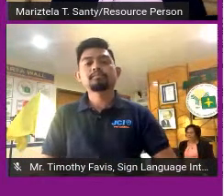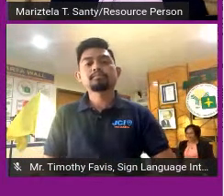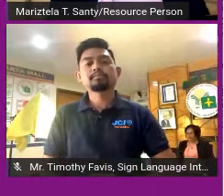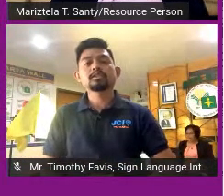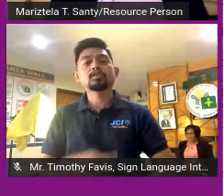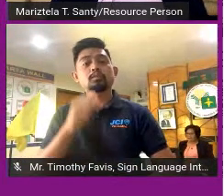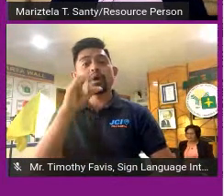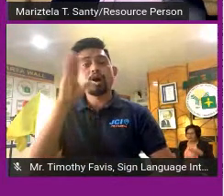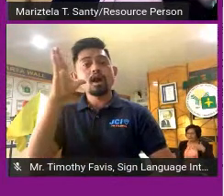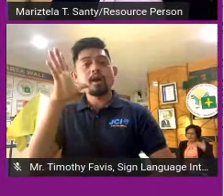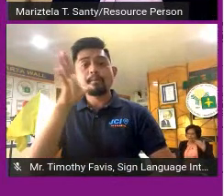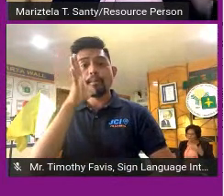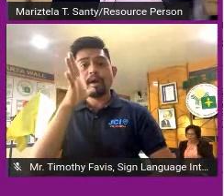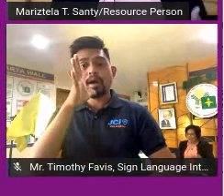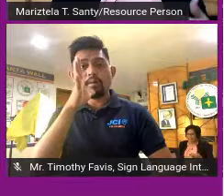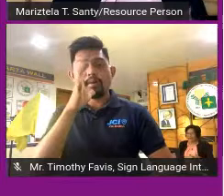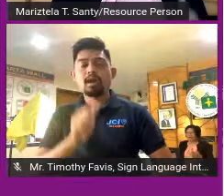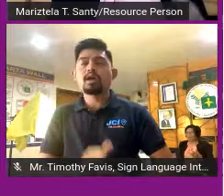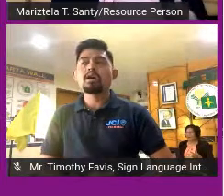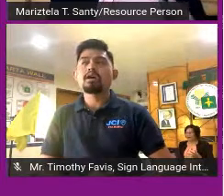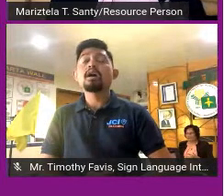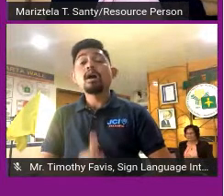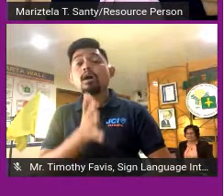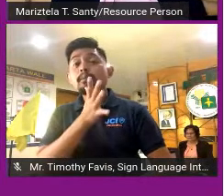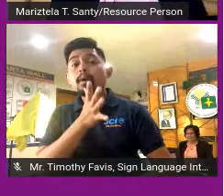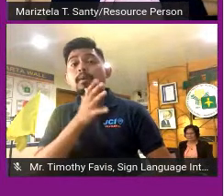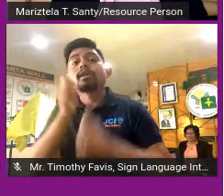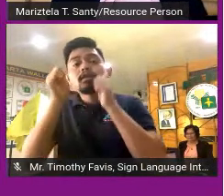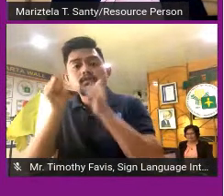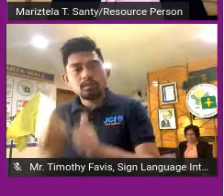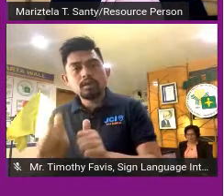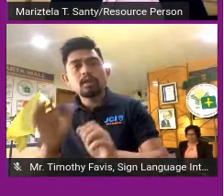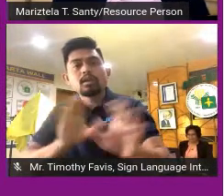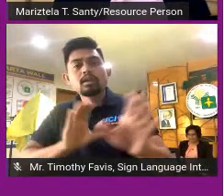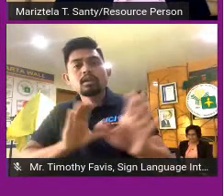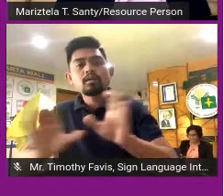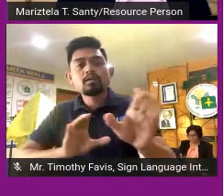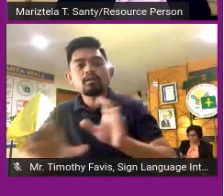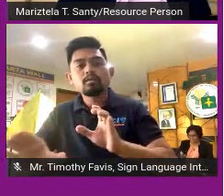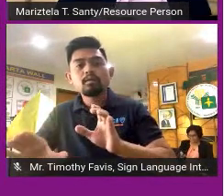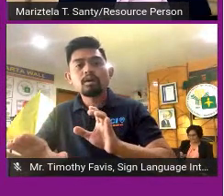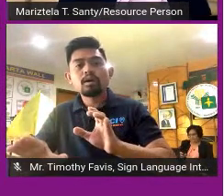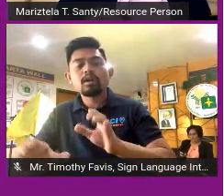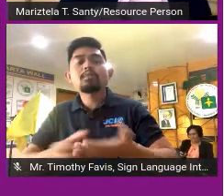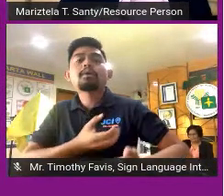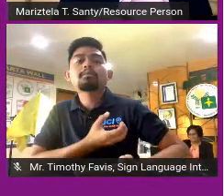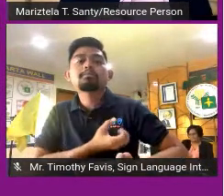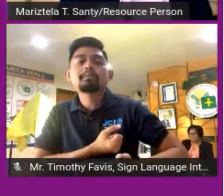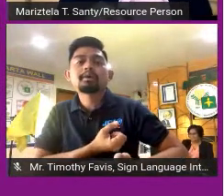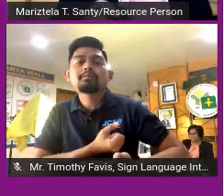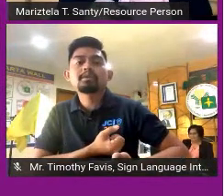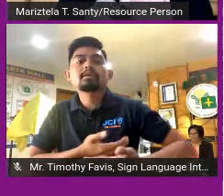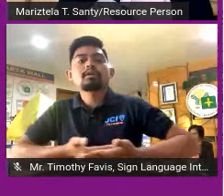pa. Kasi tayo lang ang babae lang ang may mamariglan. Diba?